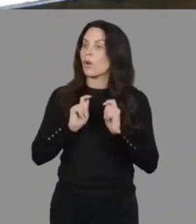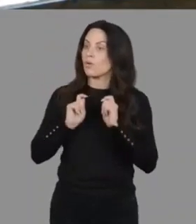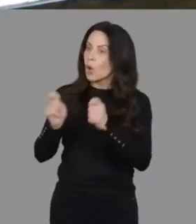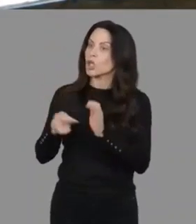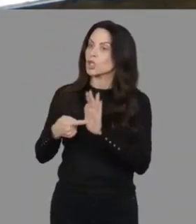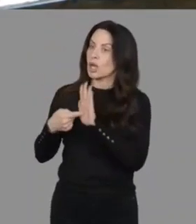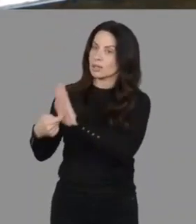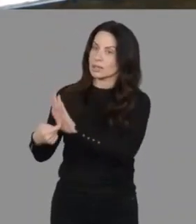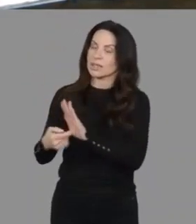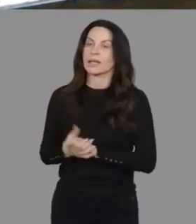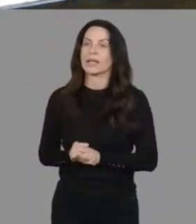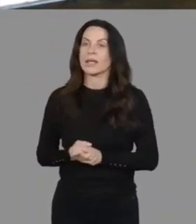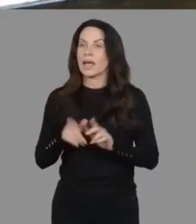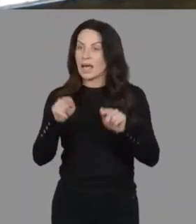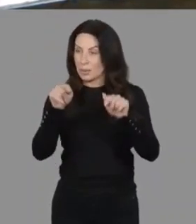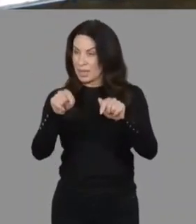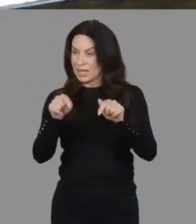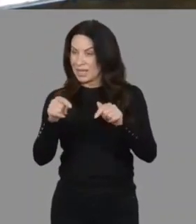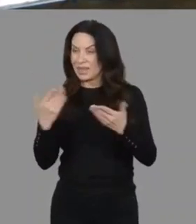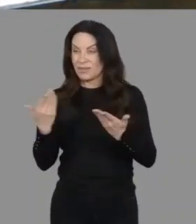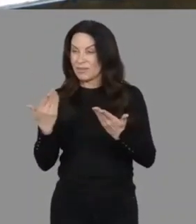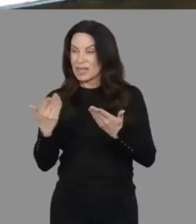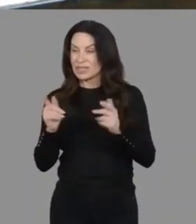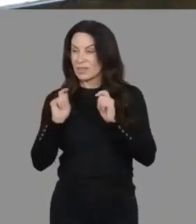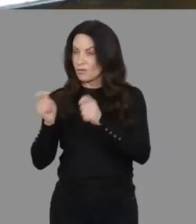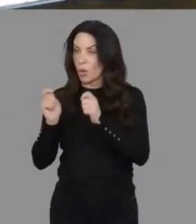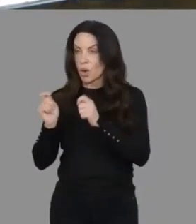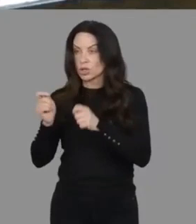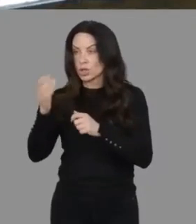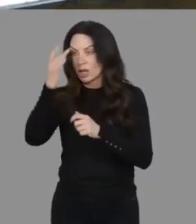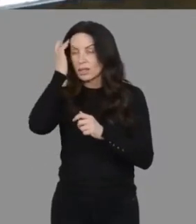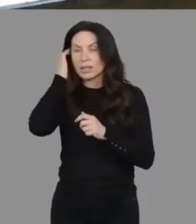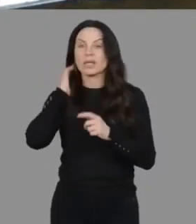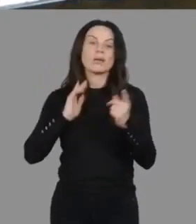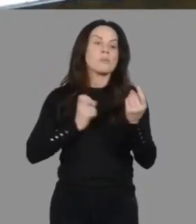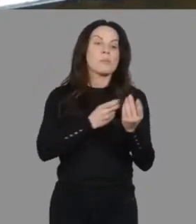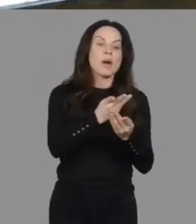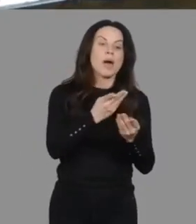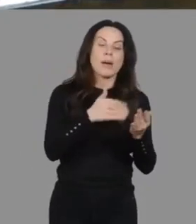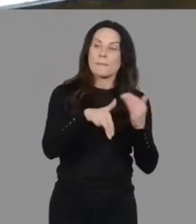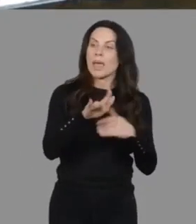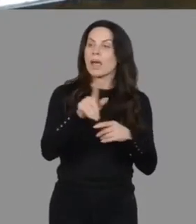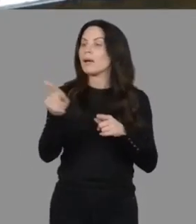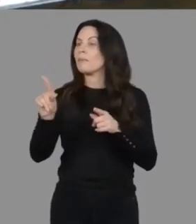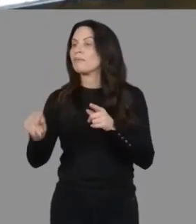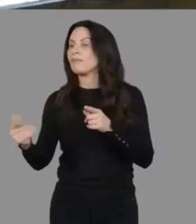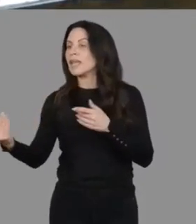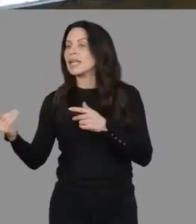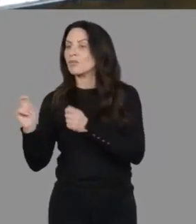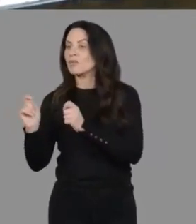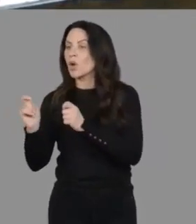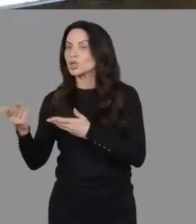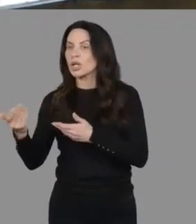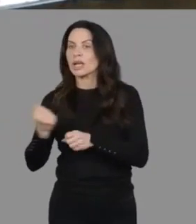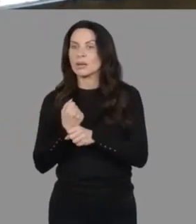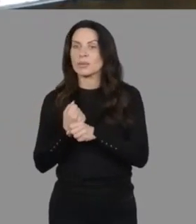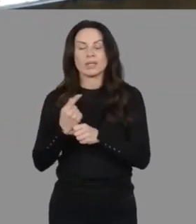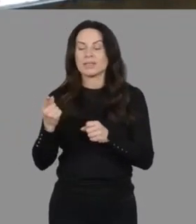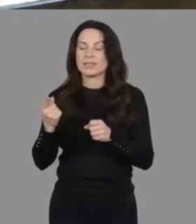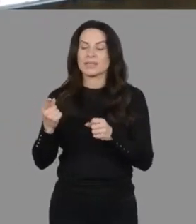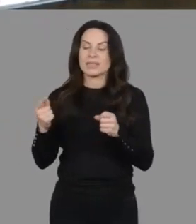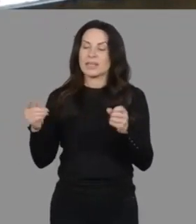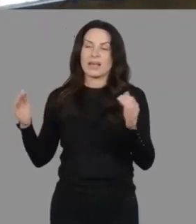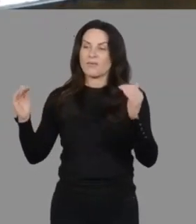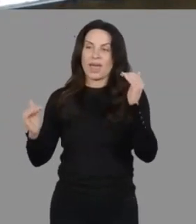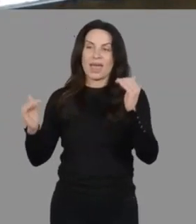Vorschläge. Aber das, was hier teilweise gekommen ist, von manchen mehr, von anderen weniger, steht nicht im Verhältnis zu dem,